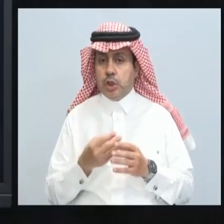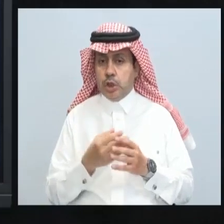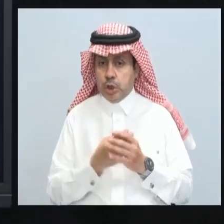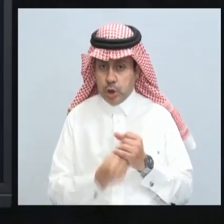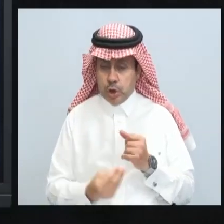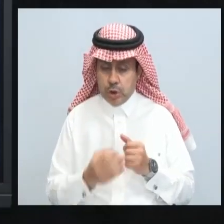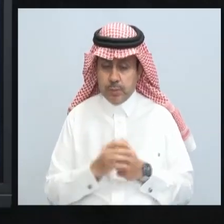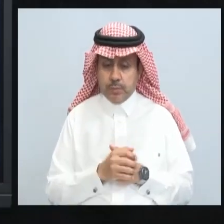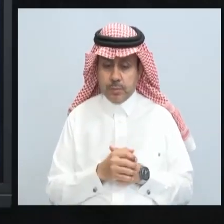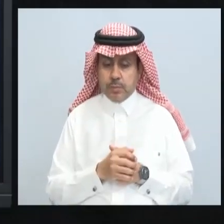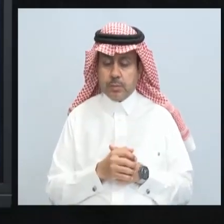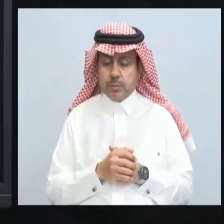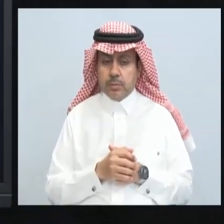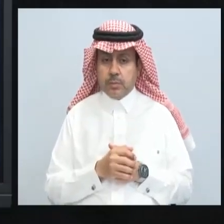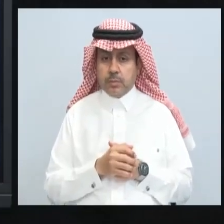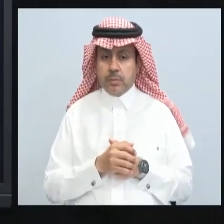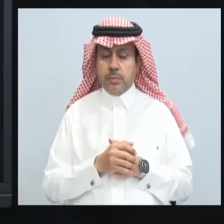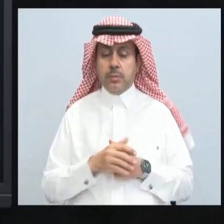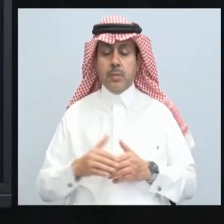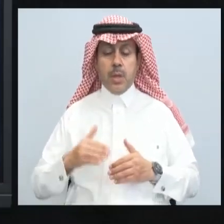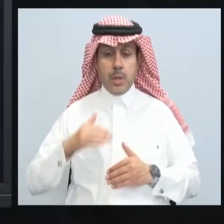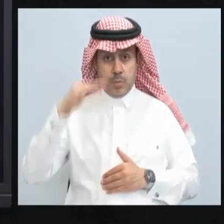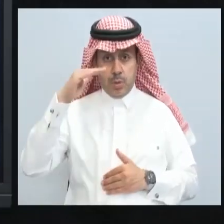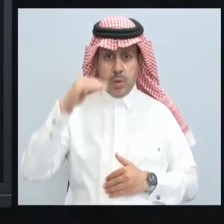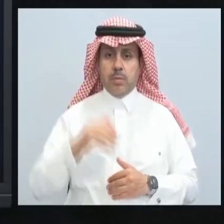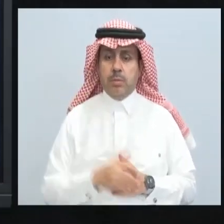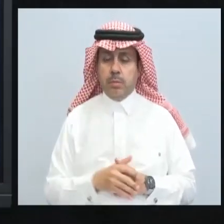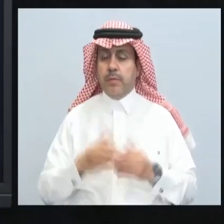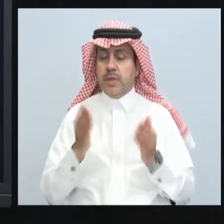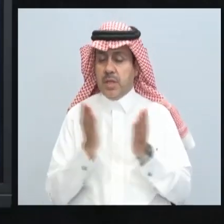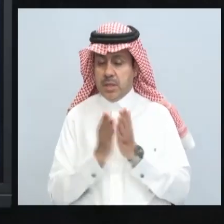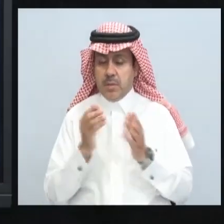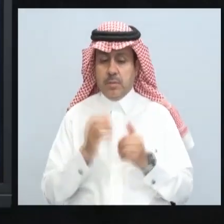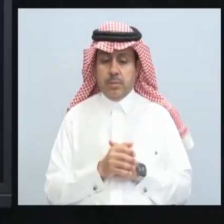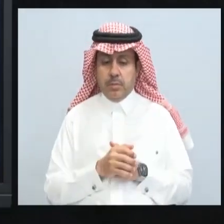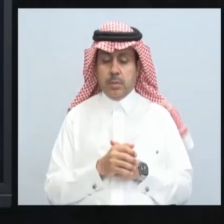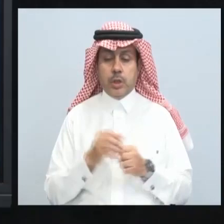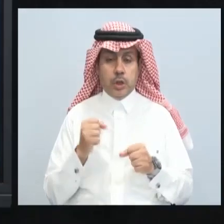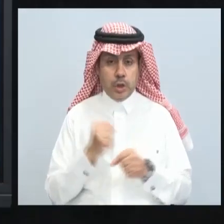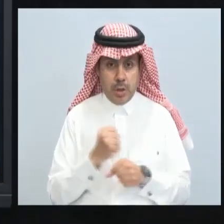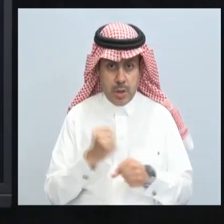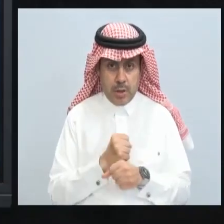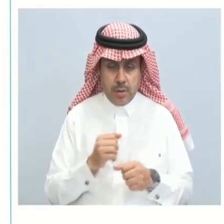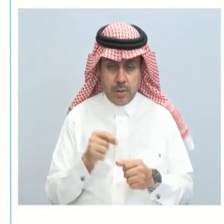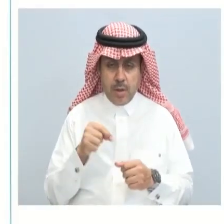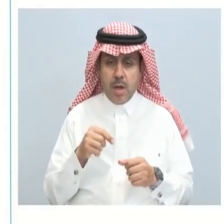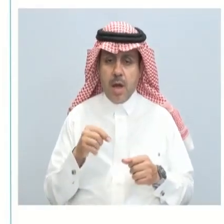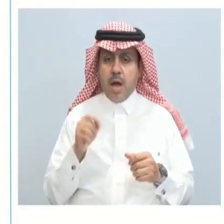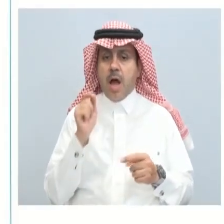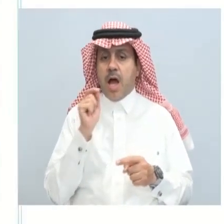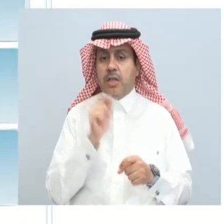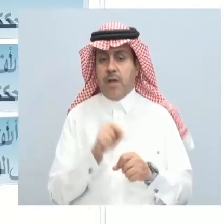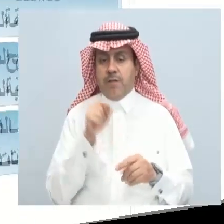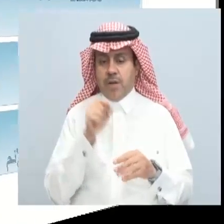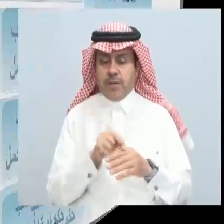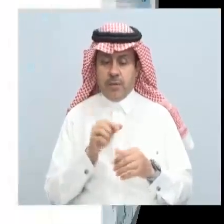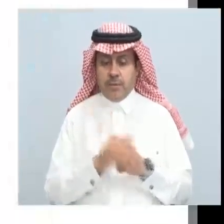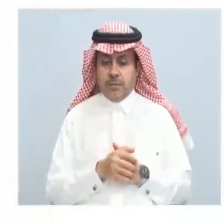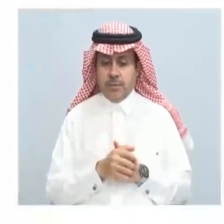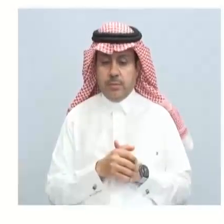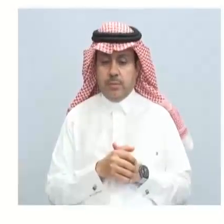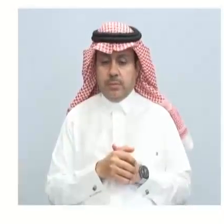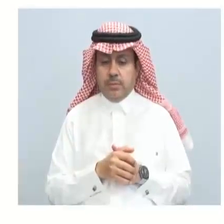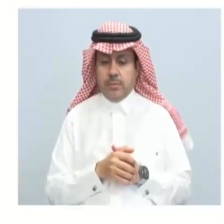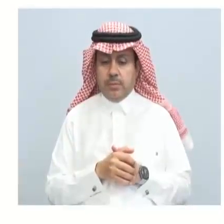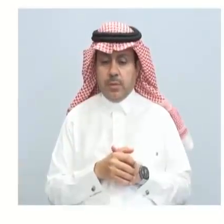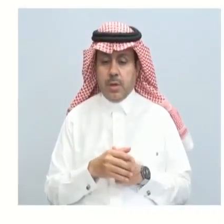واياكم من خلال درسين الذين معنا الى تحقيق هذه الاحداث فكونوا معي بارك الله